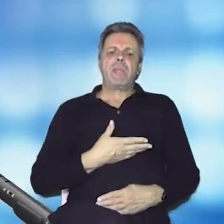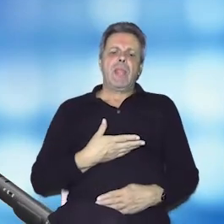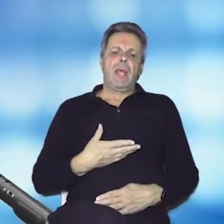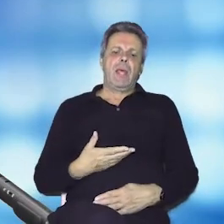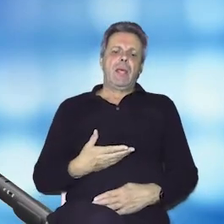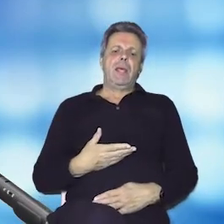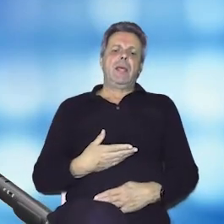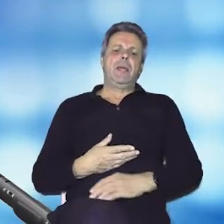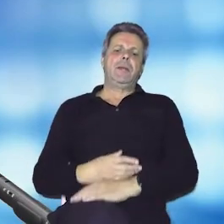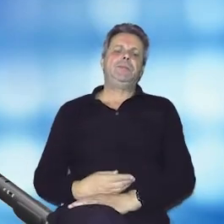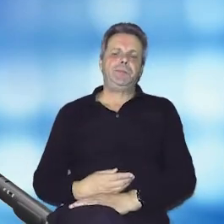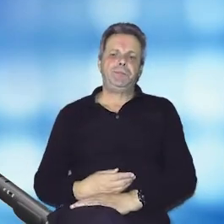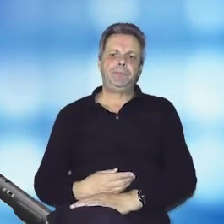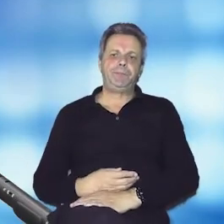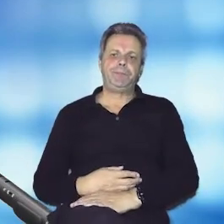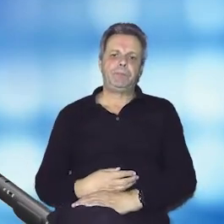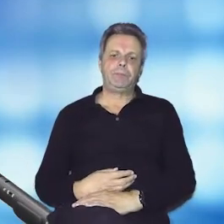ali vjerujte mi, to nije baš tako.